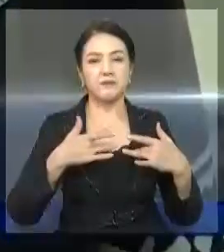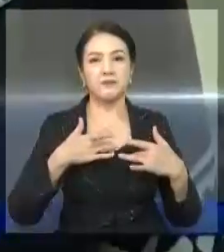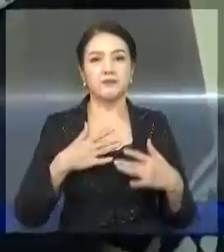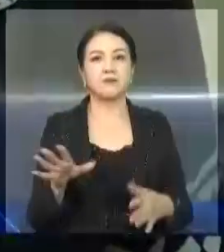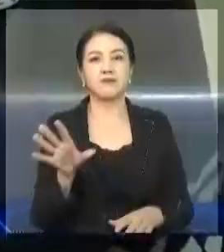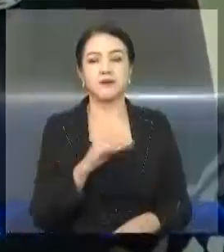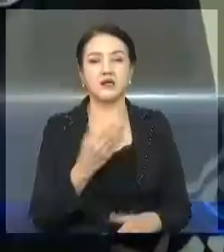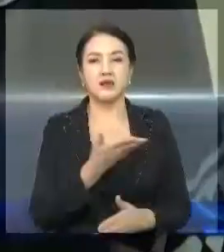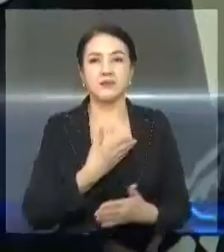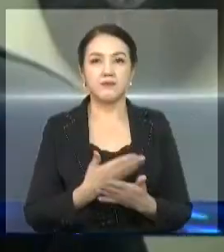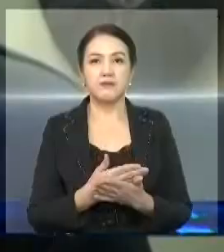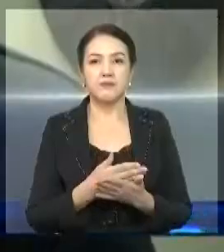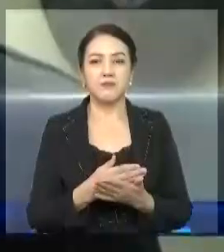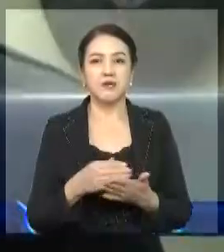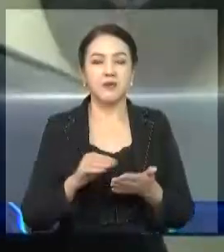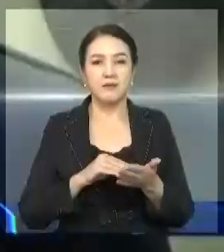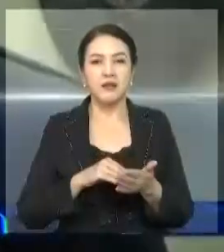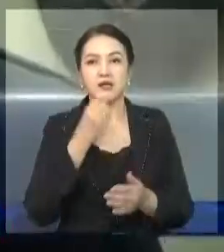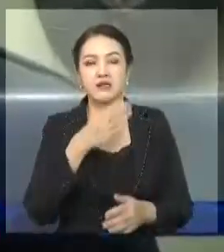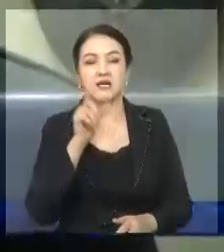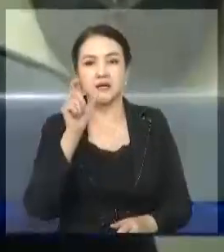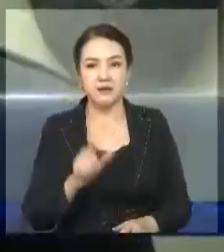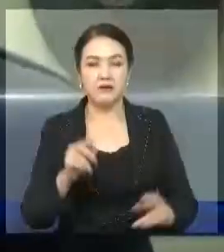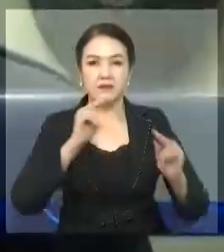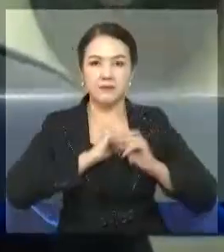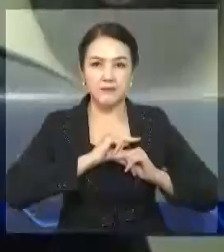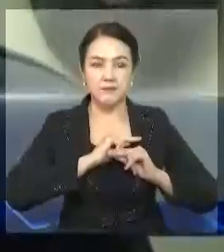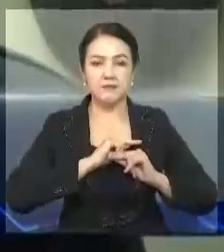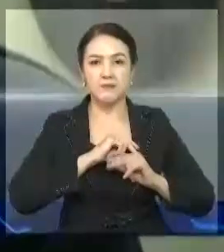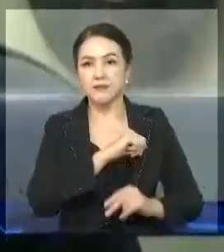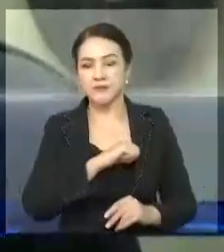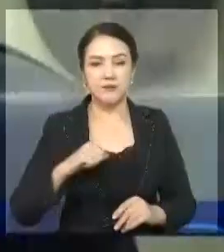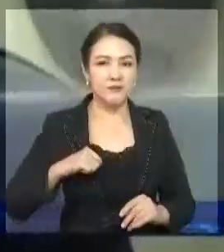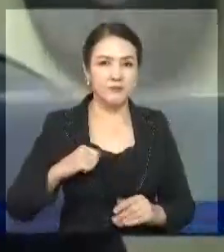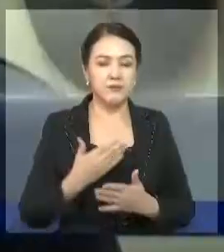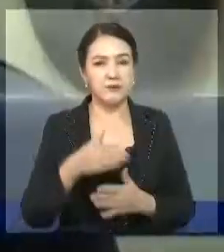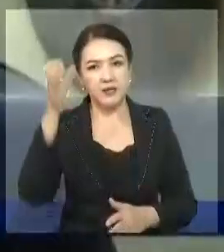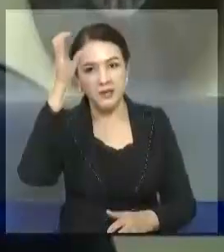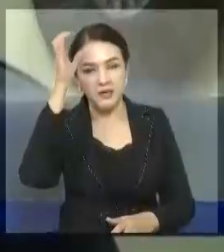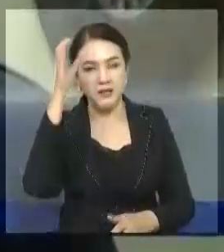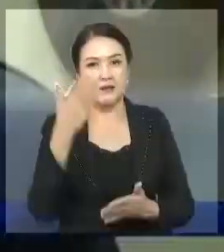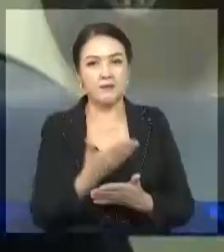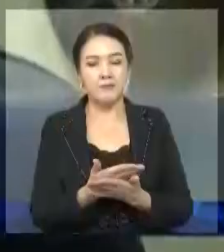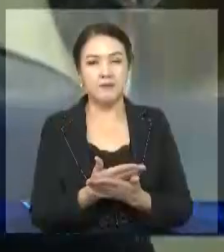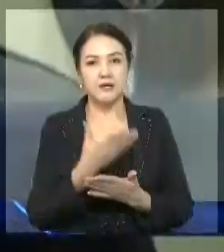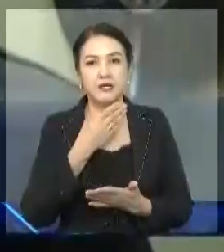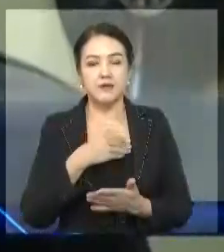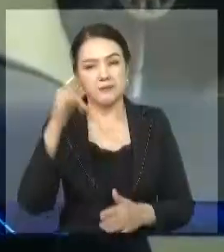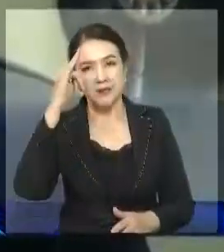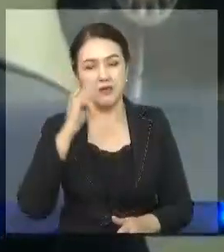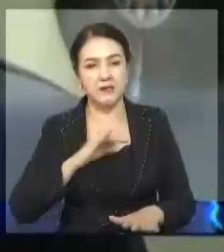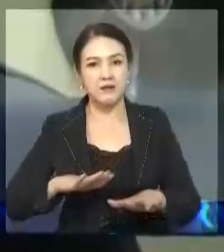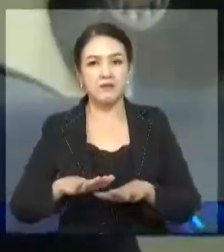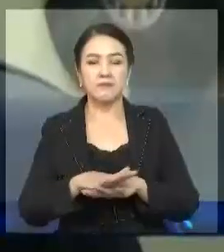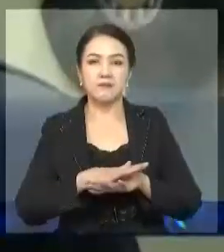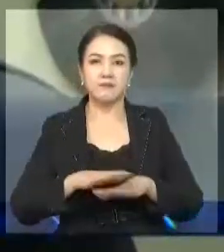концерттерінің бәрін біздер дәріптейміз. Жас адам өзінің еңбегімен, өзінің білімділігімен, өзінің